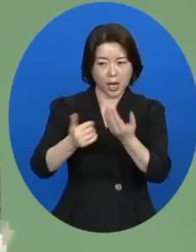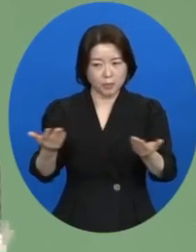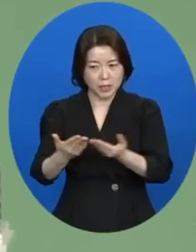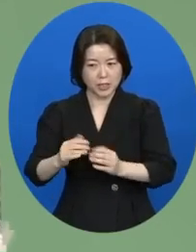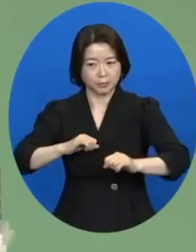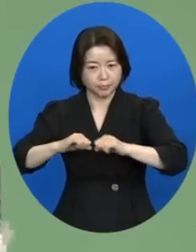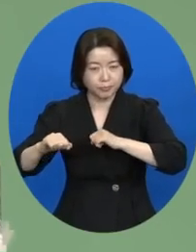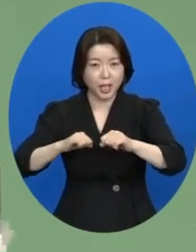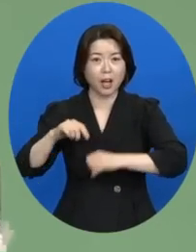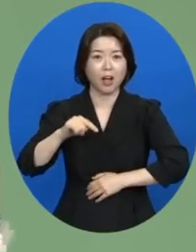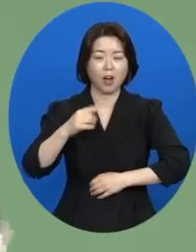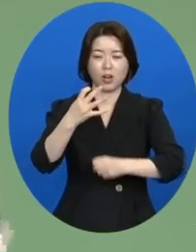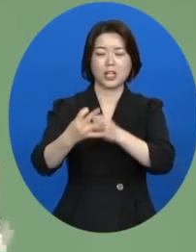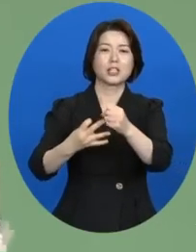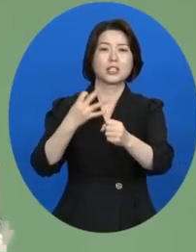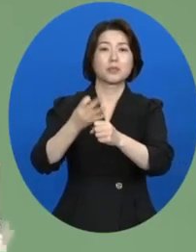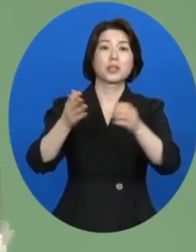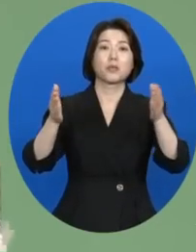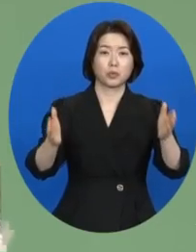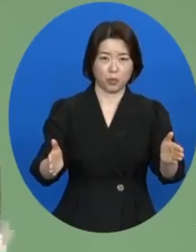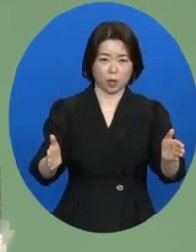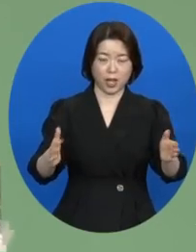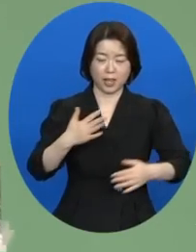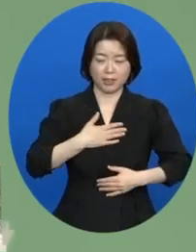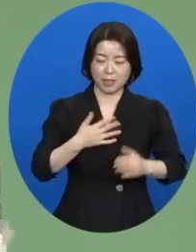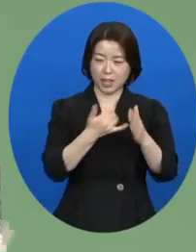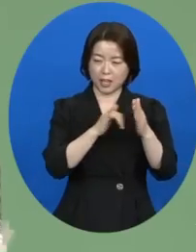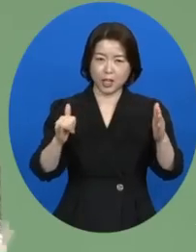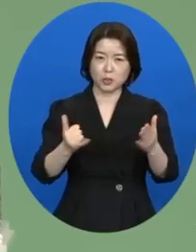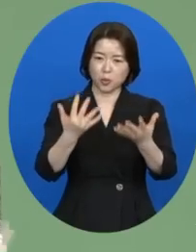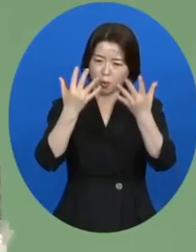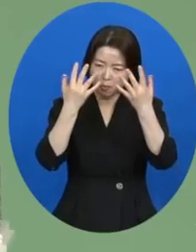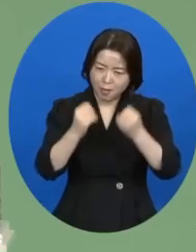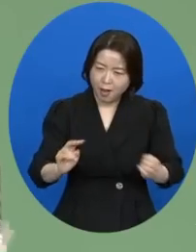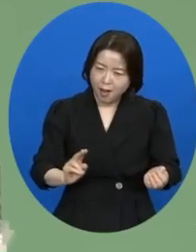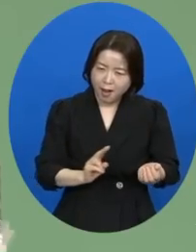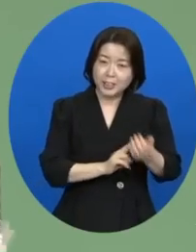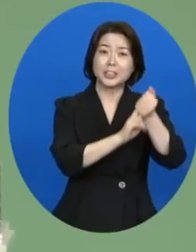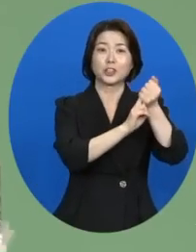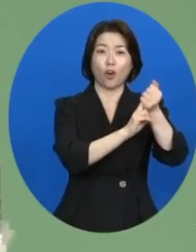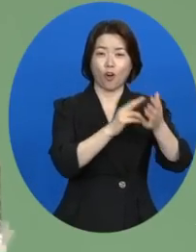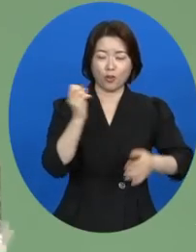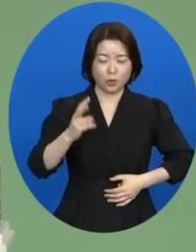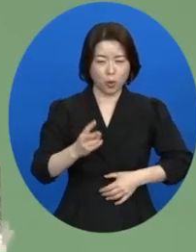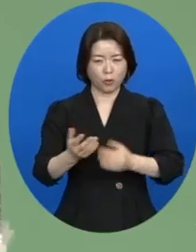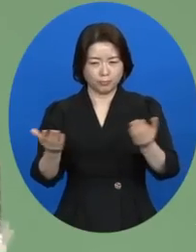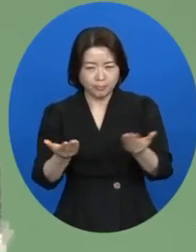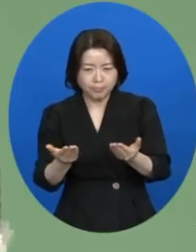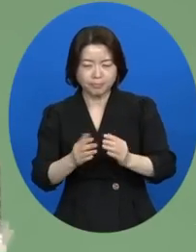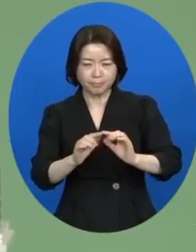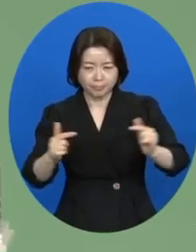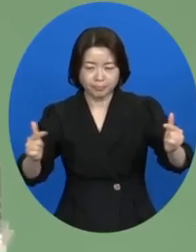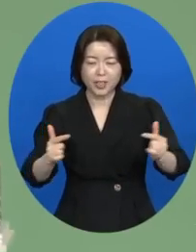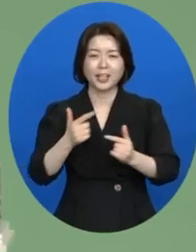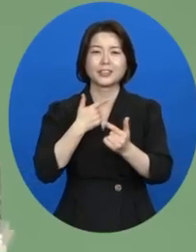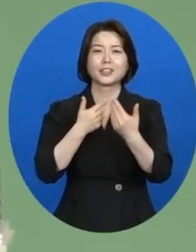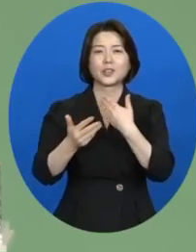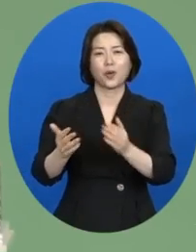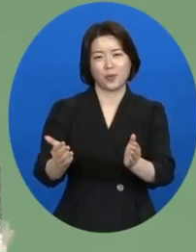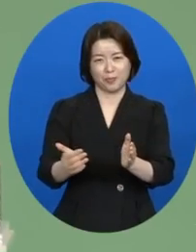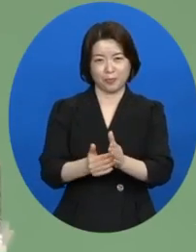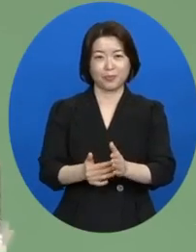지는 13년 동안 저희 가족은 많은 기적들과 사건들을